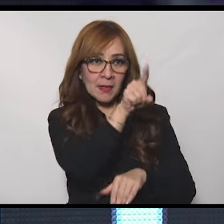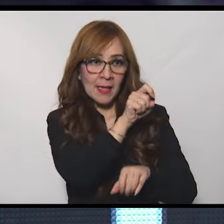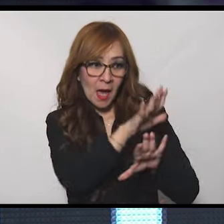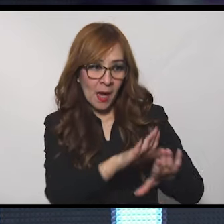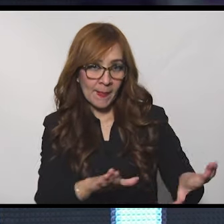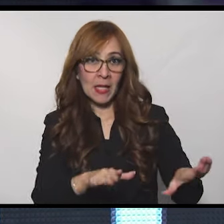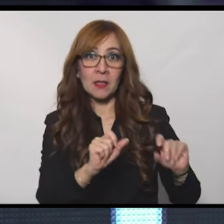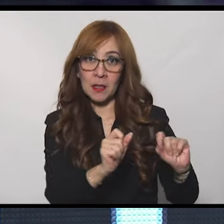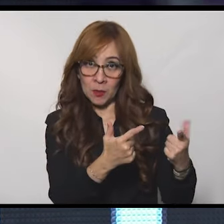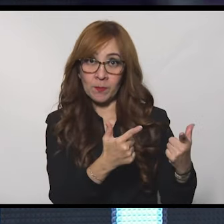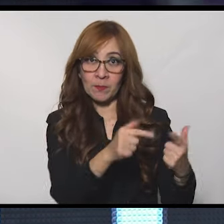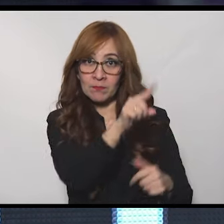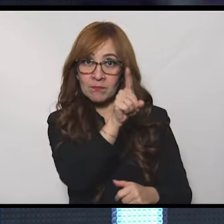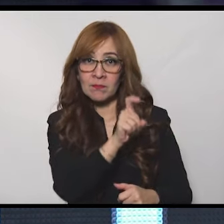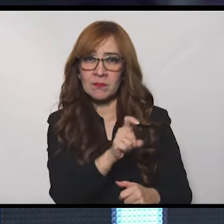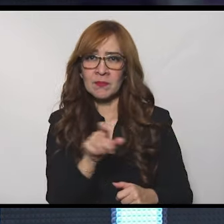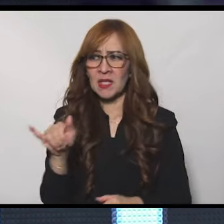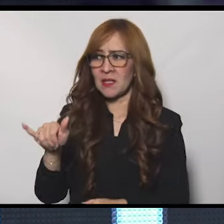kok,